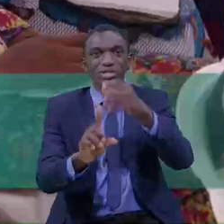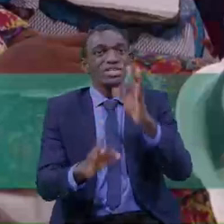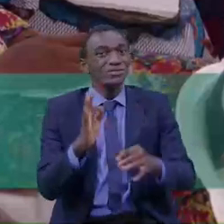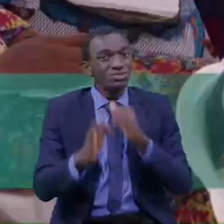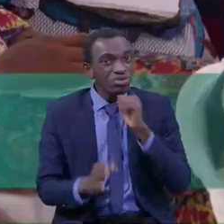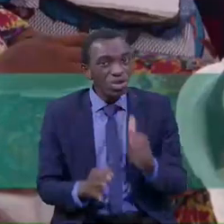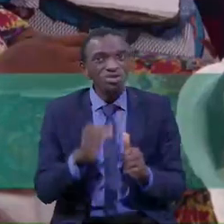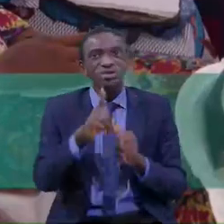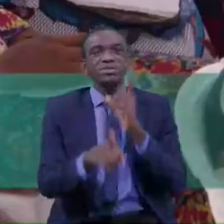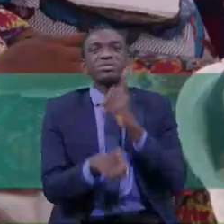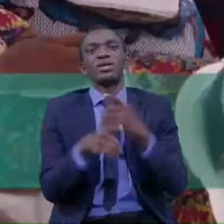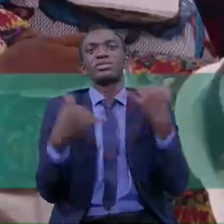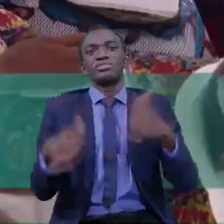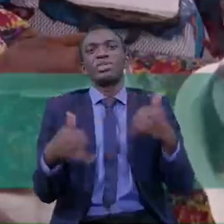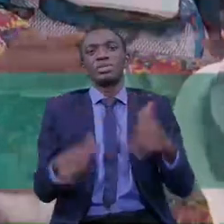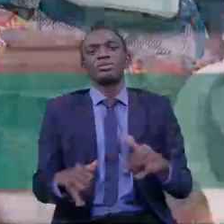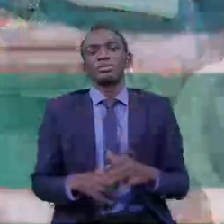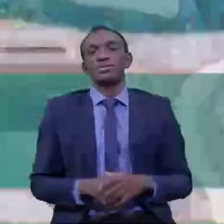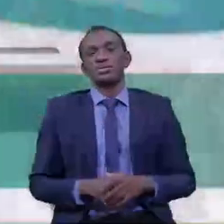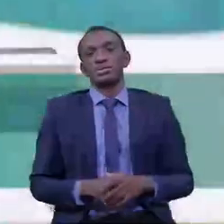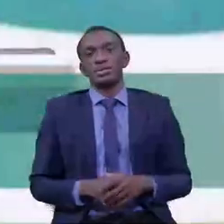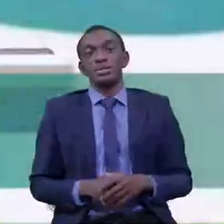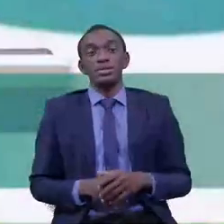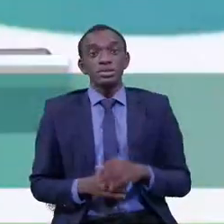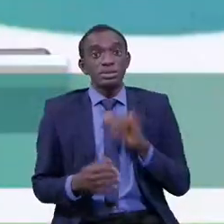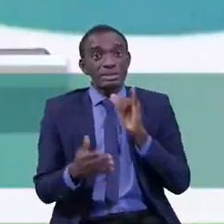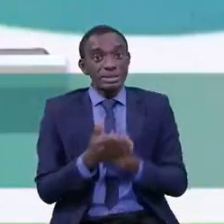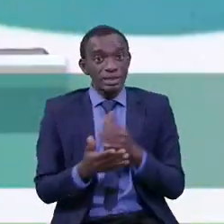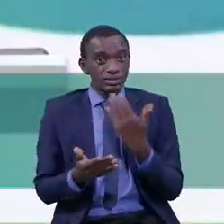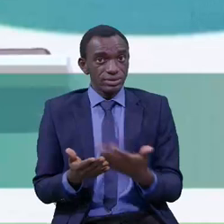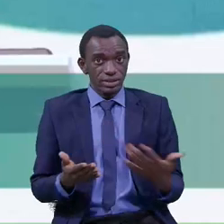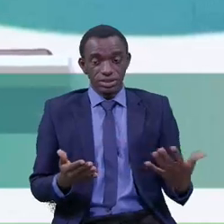Vous vous amusez. Cette chose.